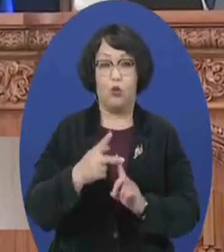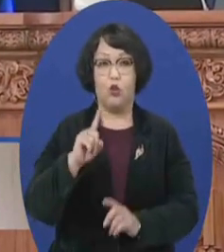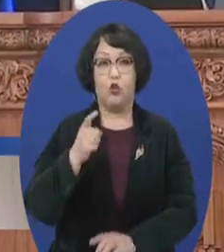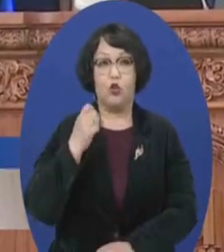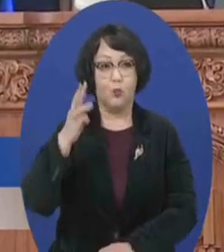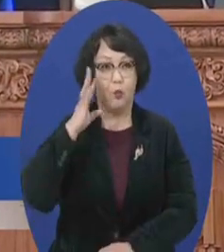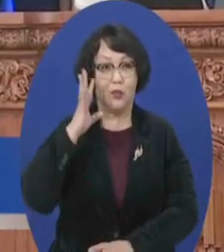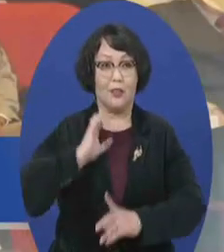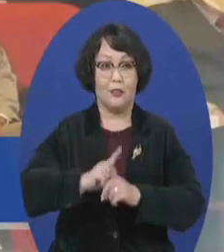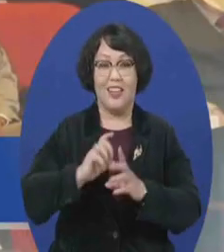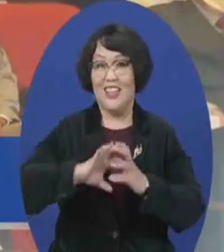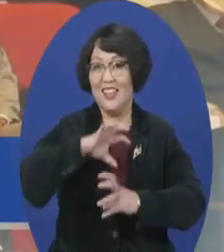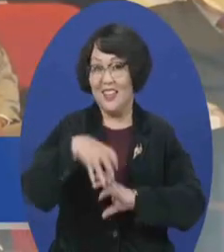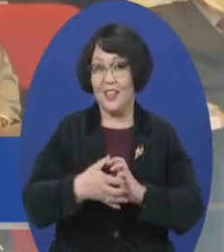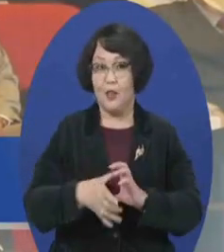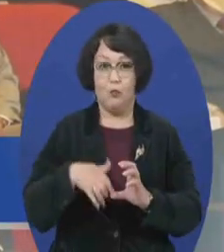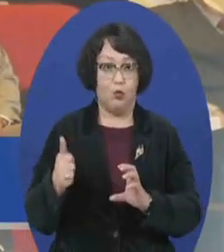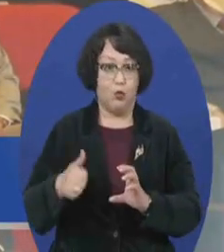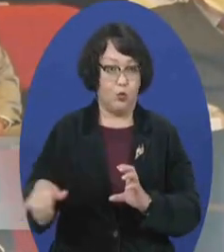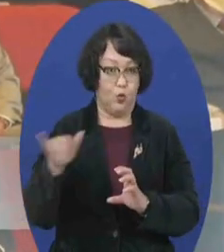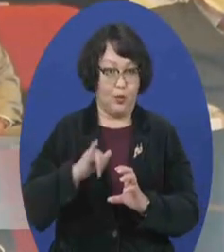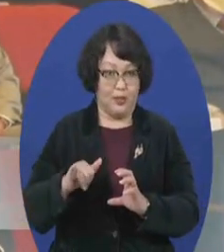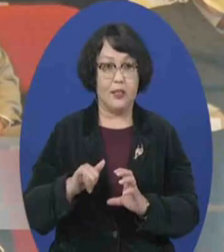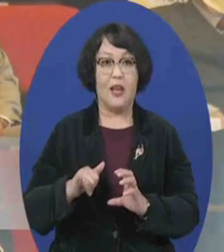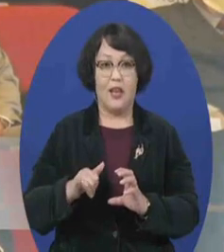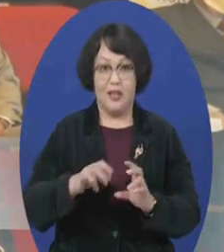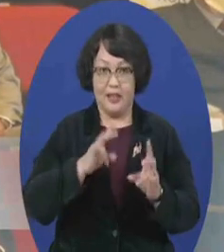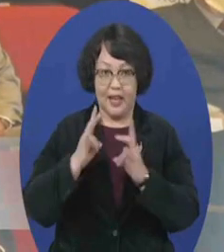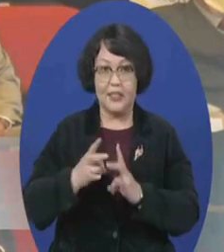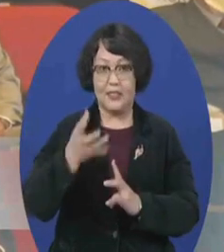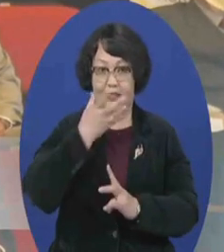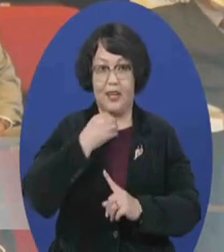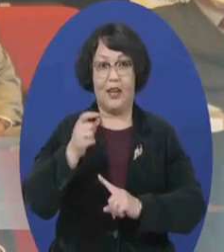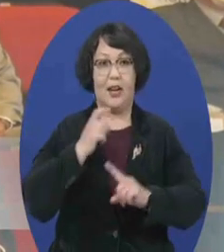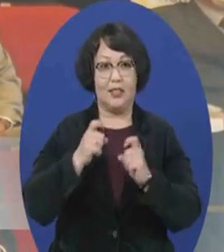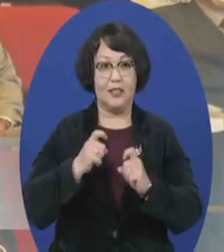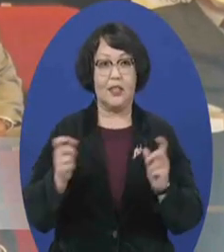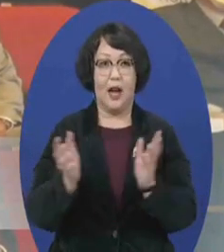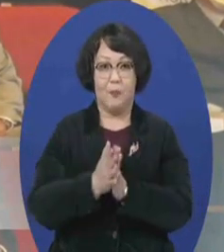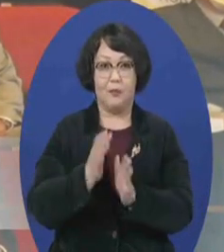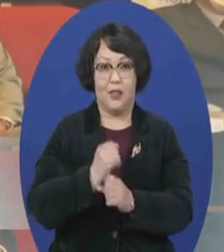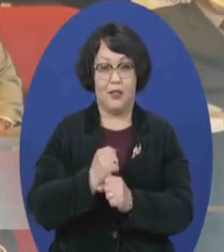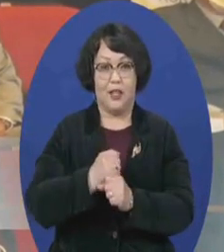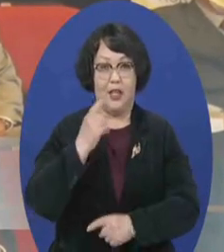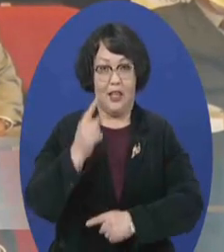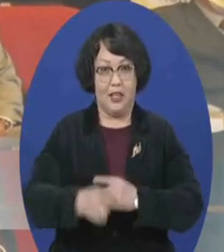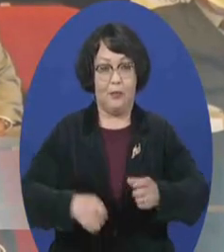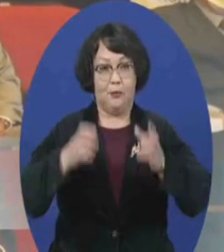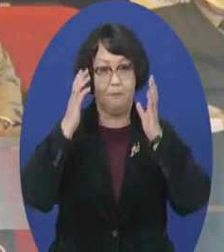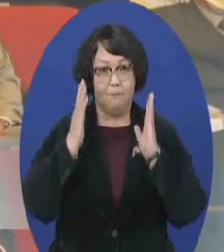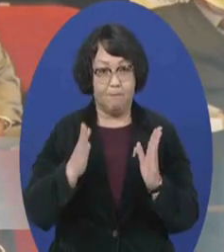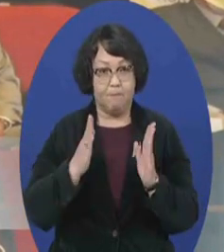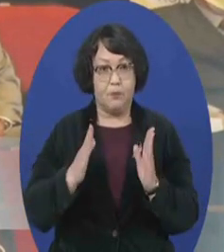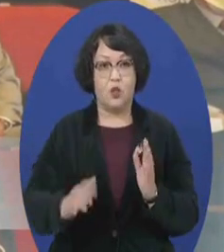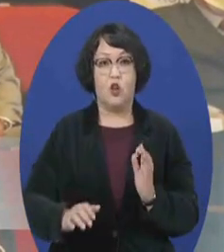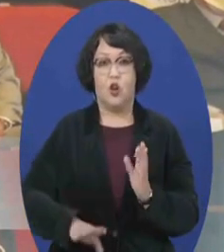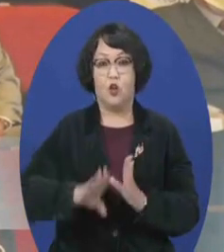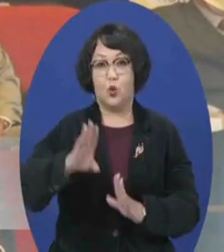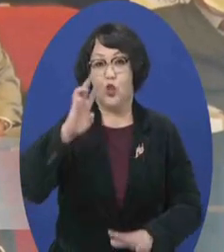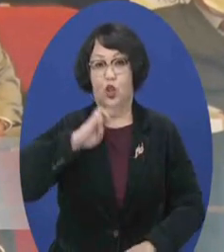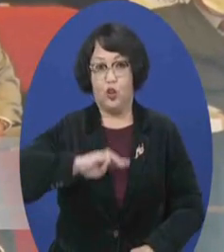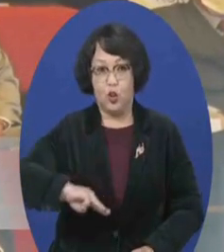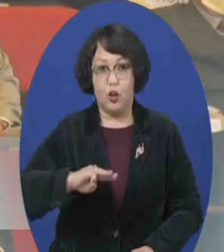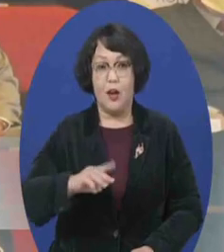хүрээнд дэлхийн бусад улс орнуудаа тогтоосон найрсаг харилцаа, хамтын ажиллагааг илүү өргөн цар хүрээнд хөгжүүлэхийн